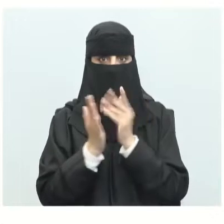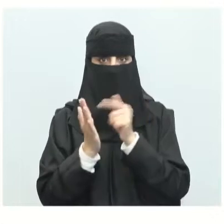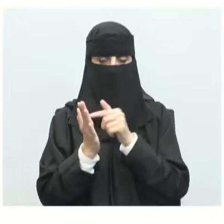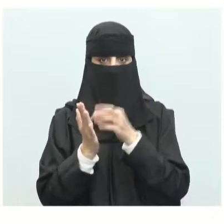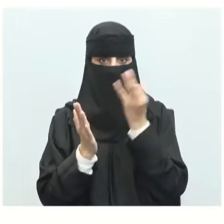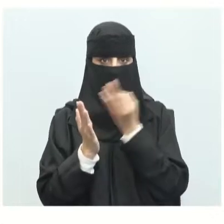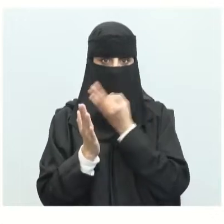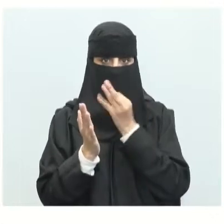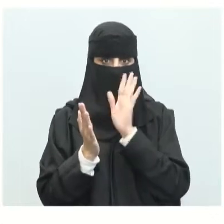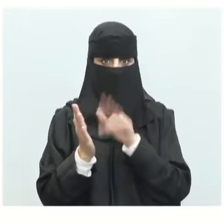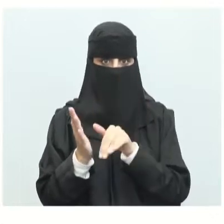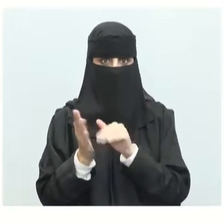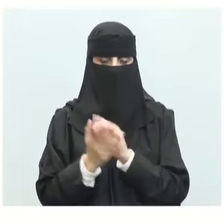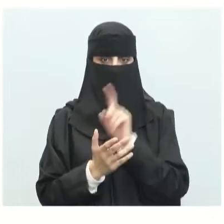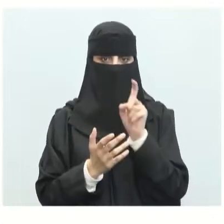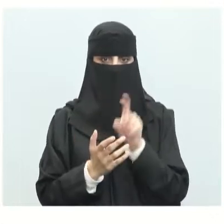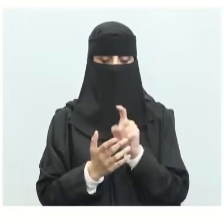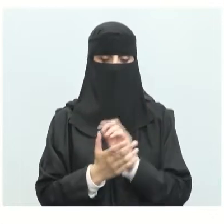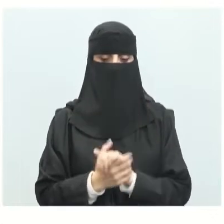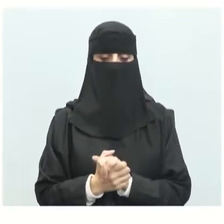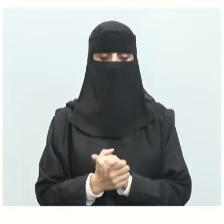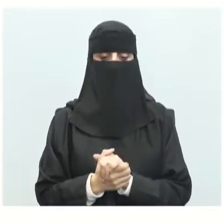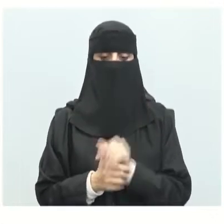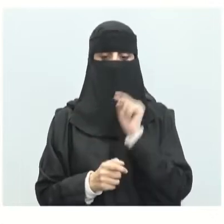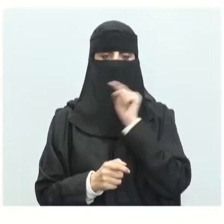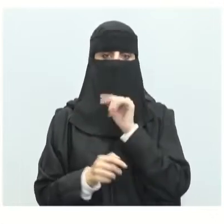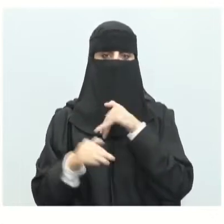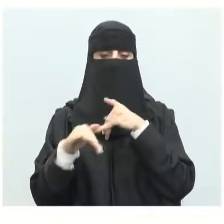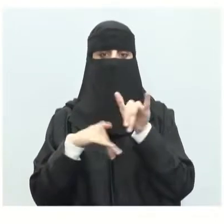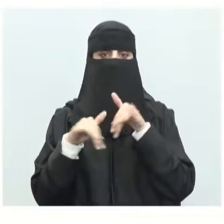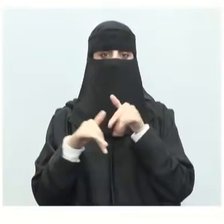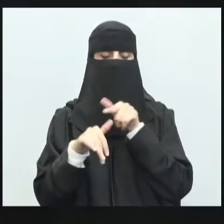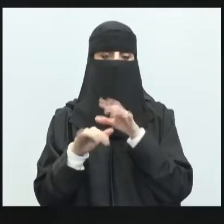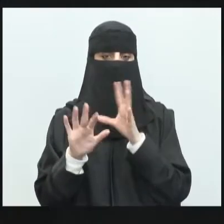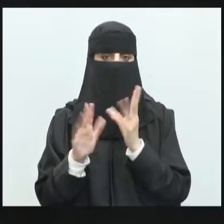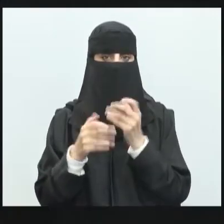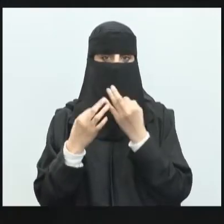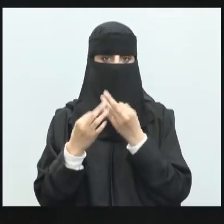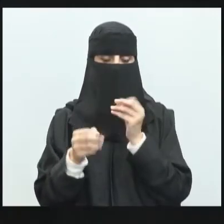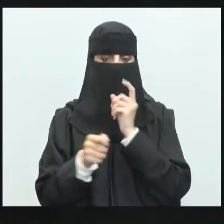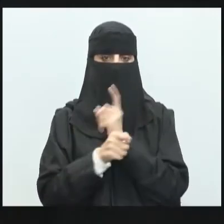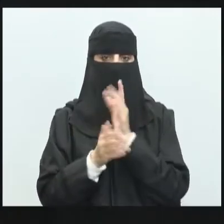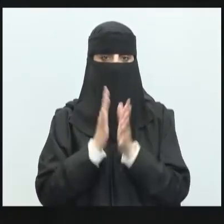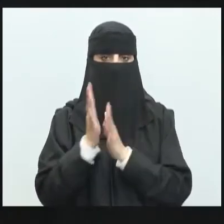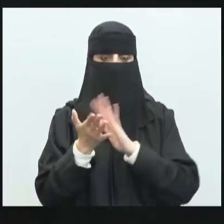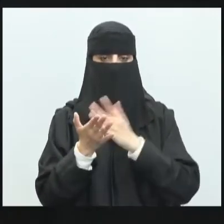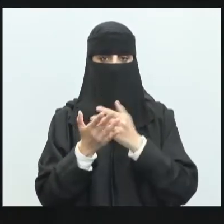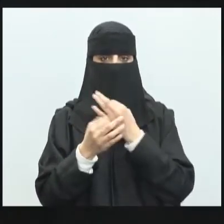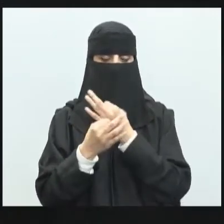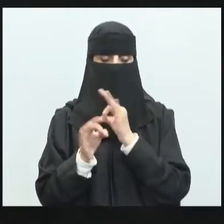يتحدث اذا بهذه الطريقه اعزائي الطلاب والطالبات نقرا